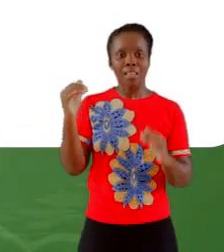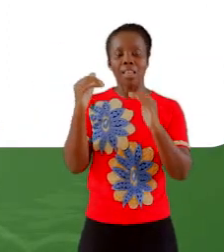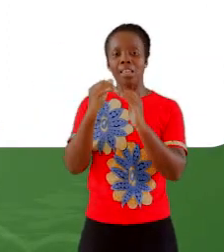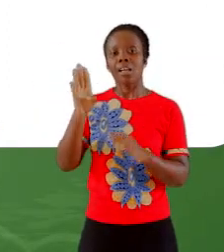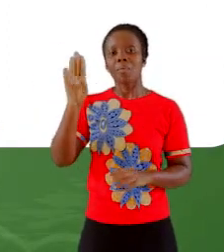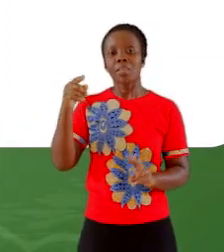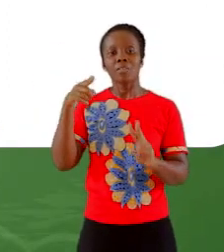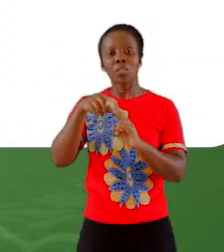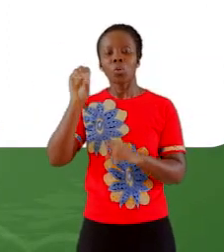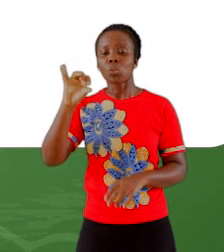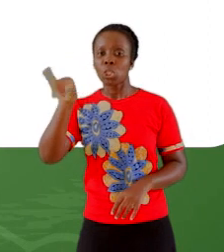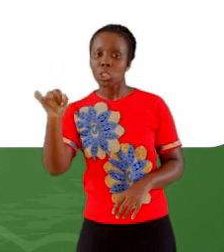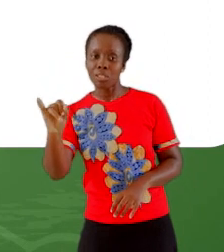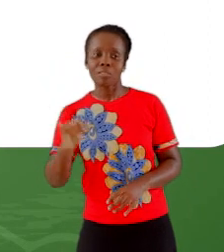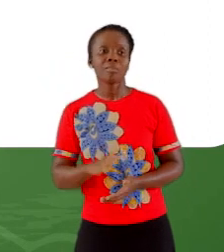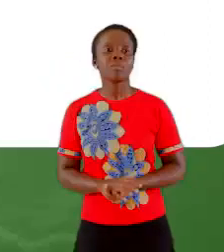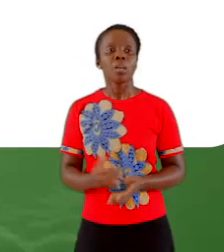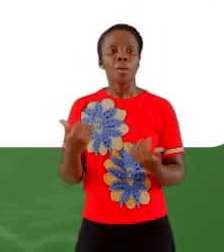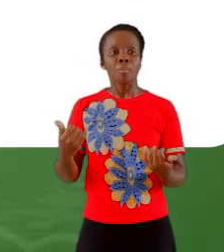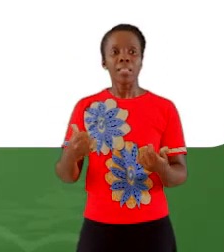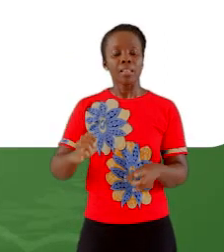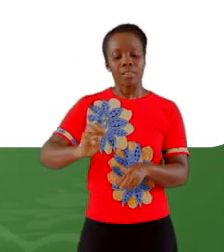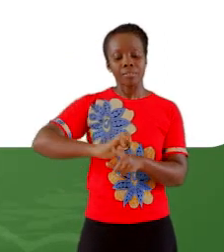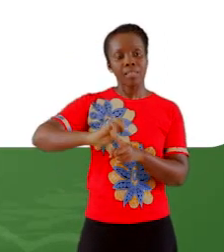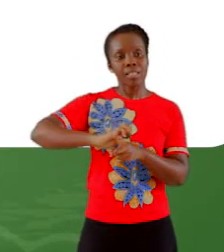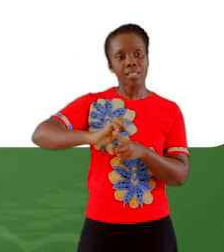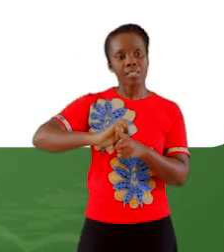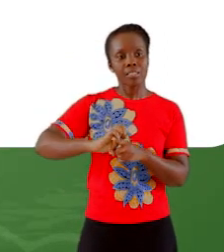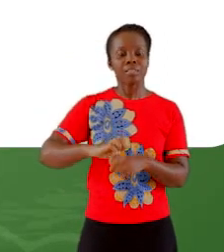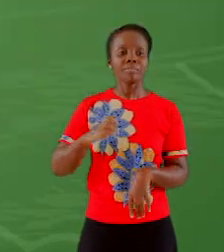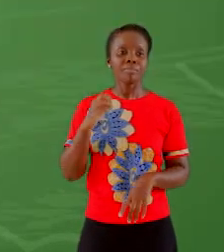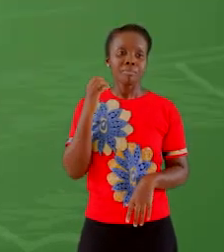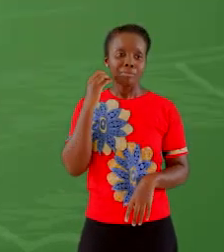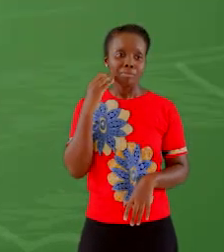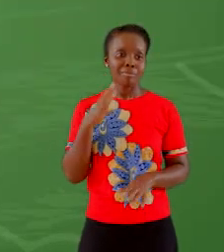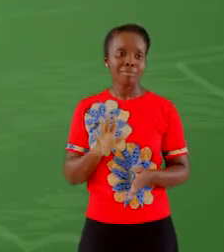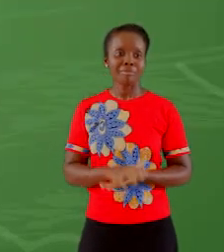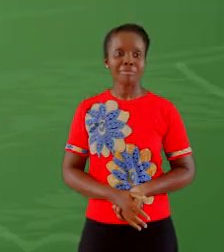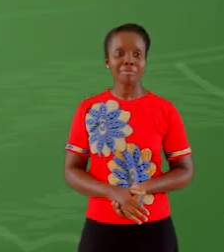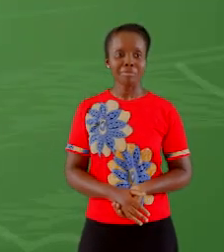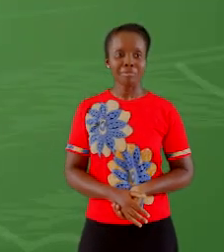vecteur OJ. Nous passons à un exercice d'application.